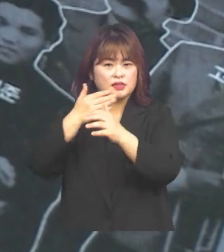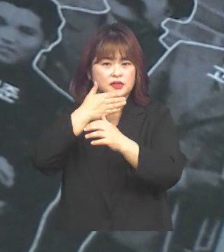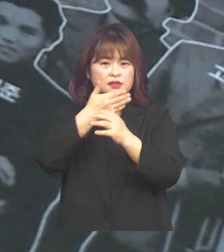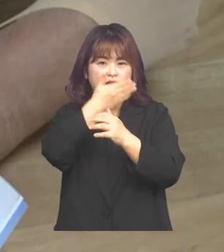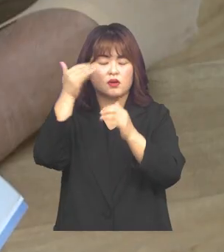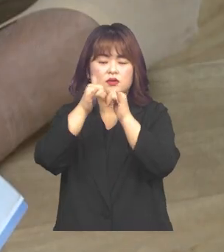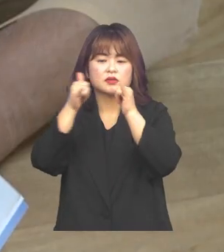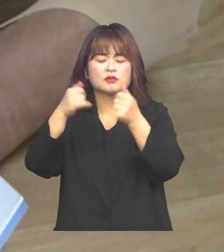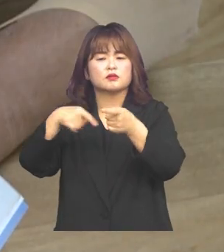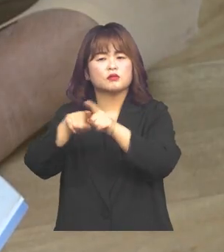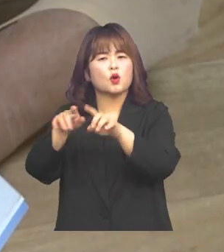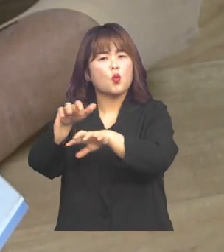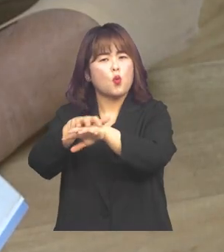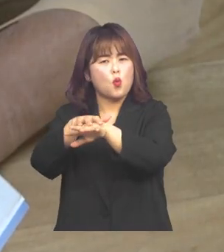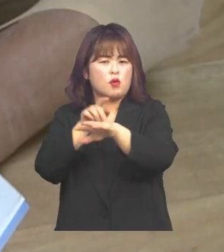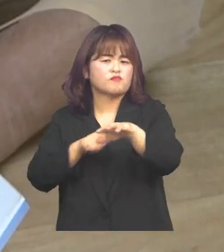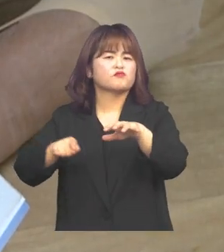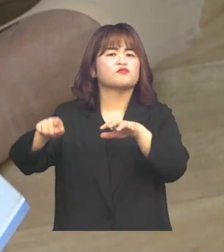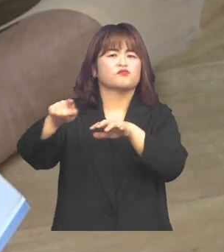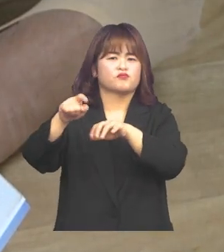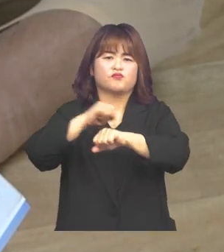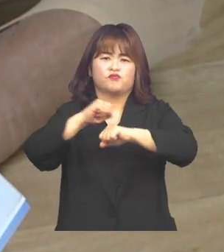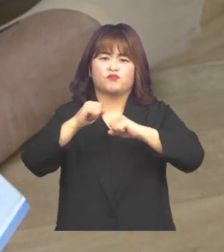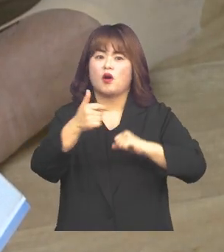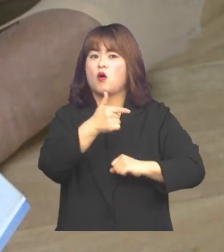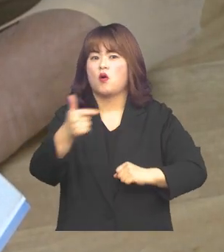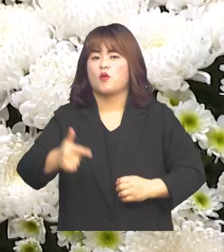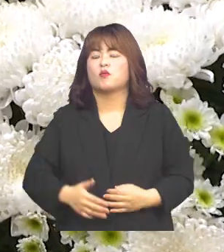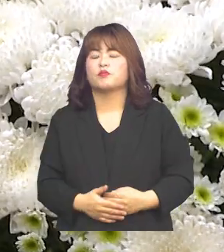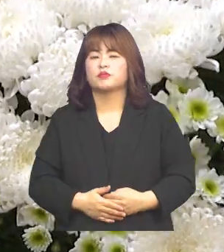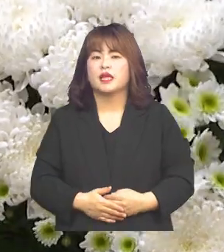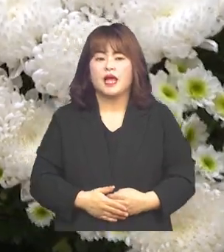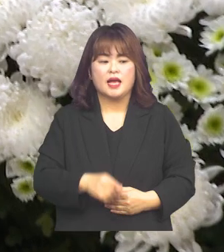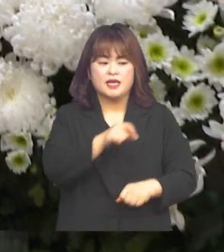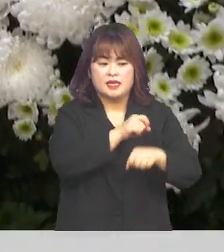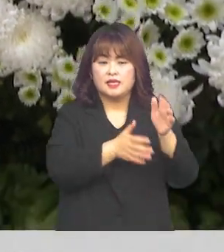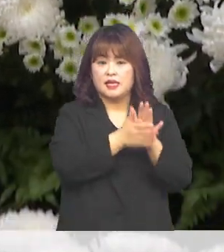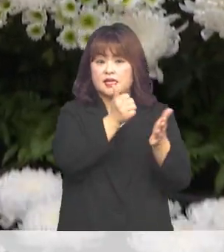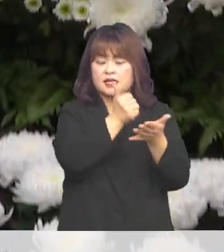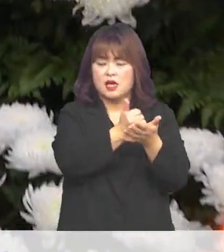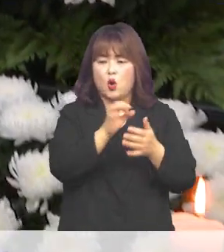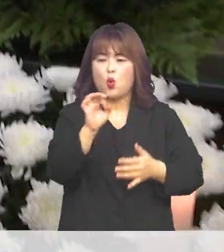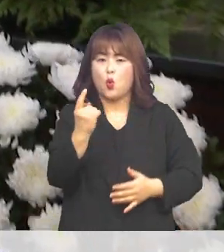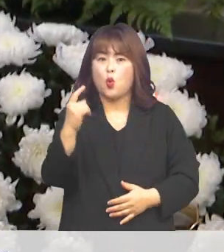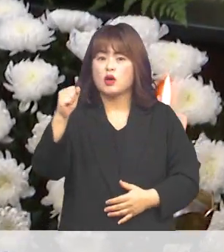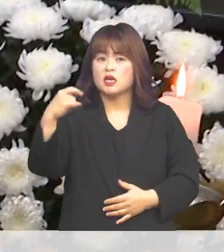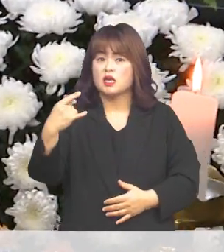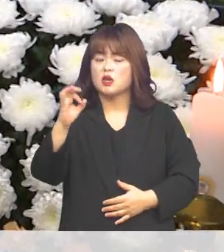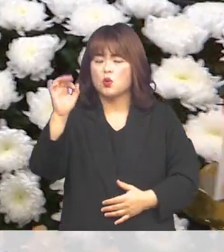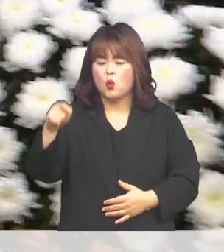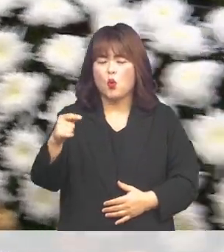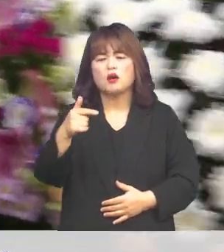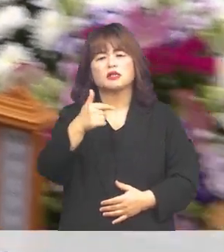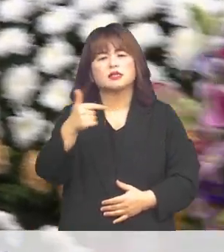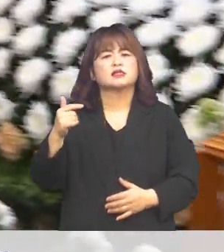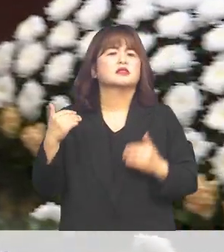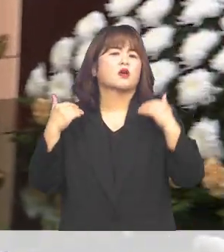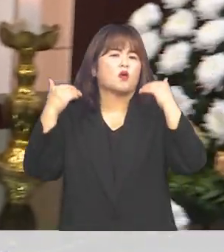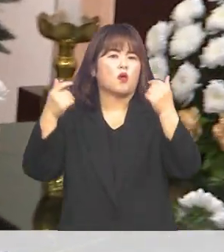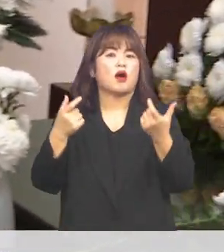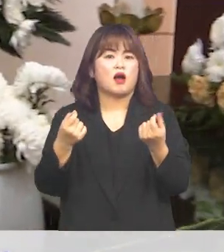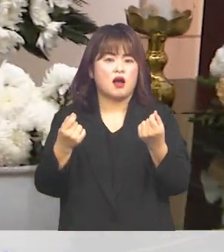청년공작대원으로 활동하며 독립을 위한 투쟁에 앞장섰습니다. 이상일 시장은 오희옥 지사는 용인의